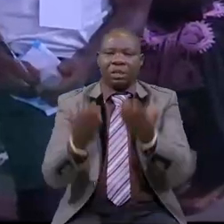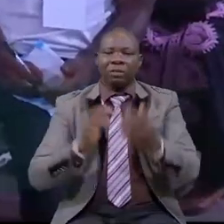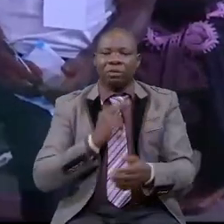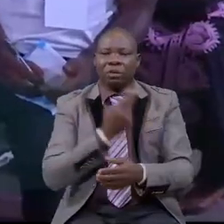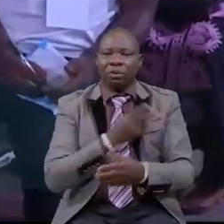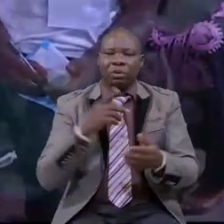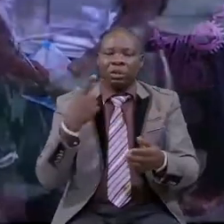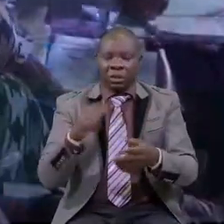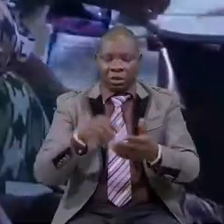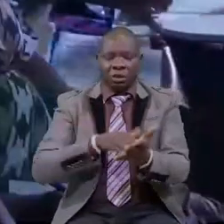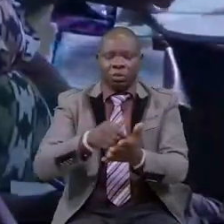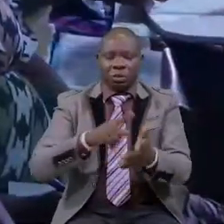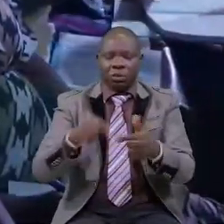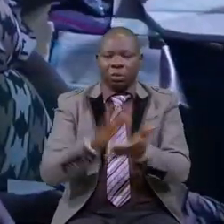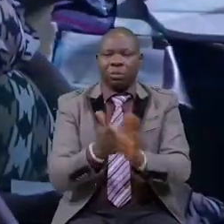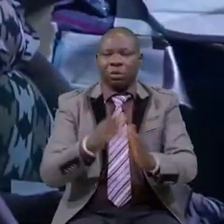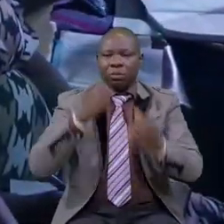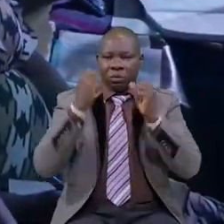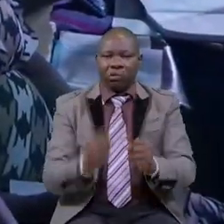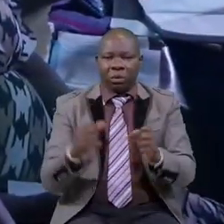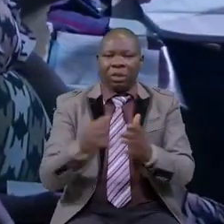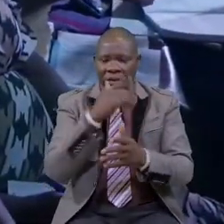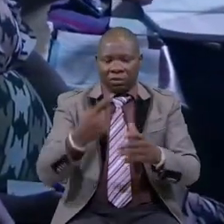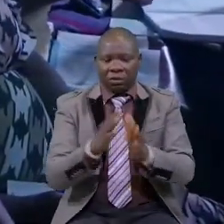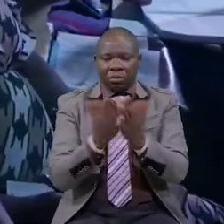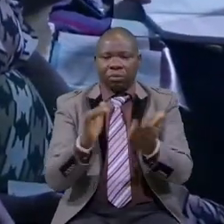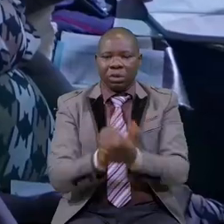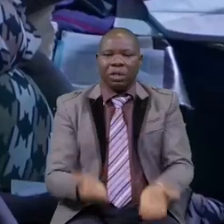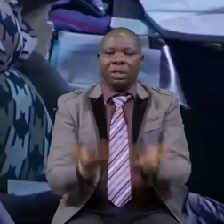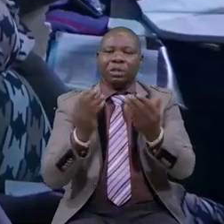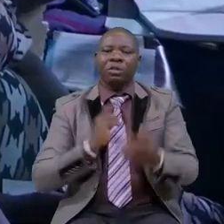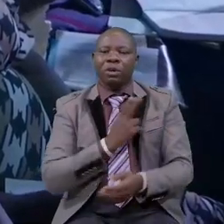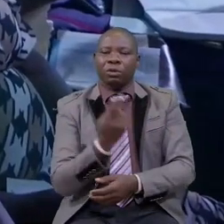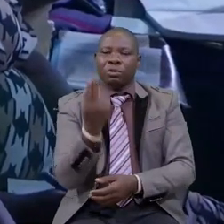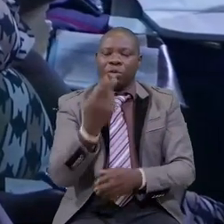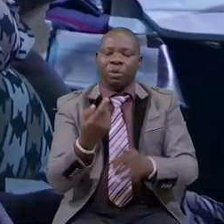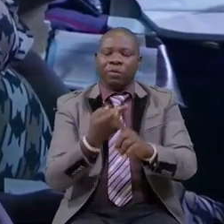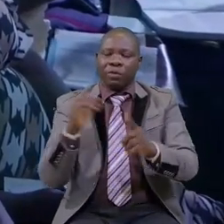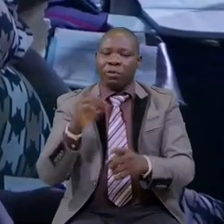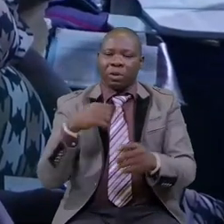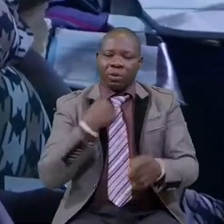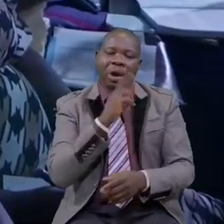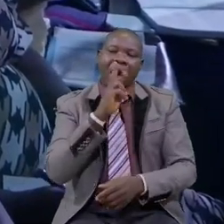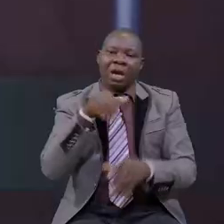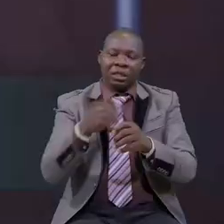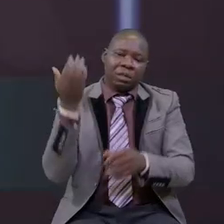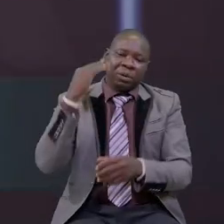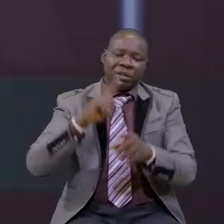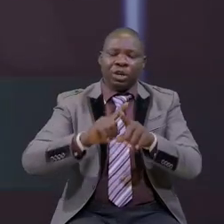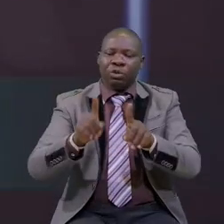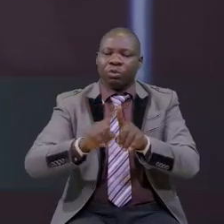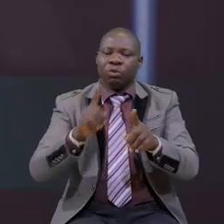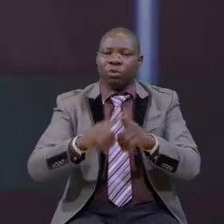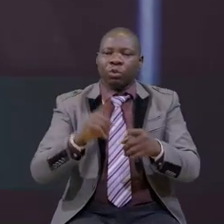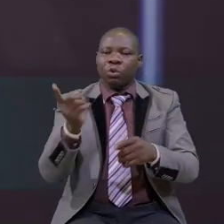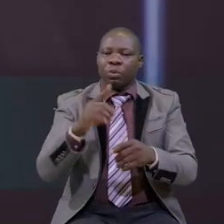C'est le livre qui élève le faible. C'est le livre qui nous fait sortir de là où nous étions par le passé pour être